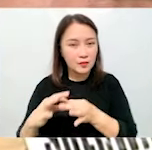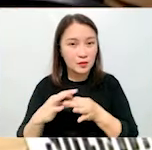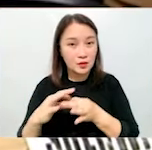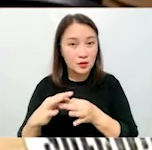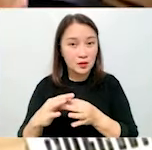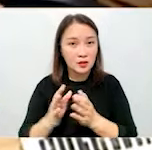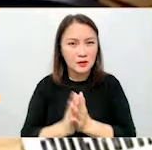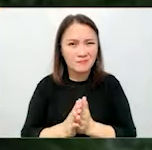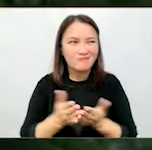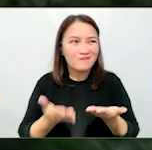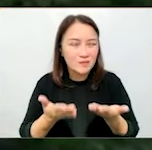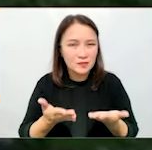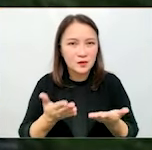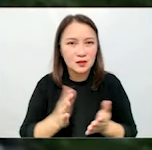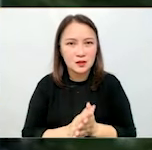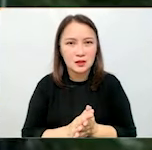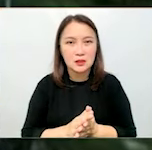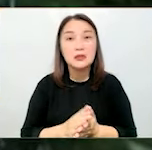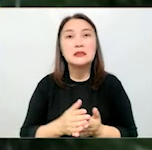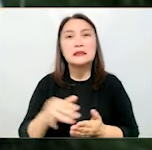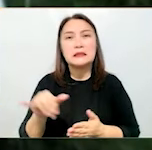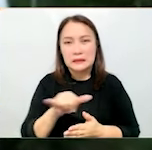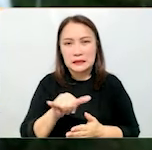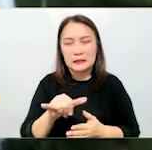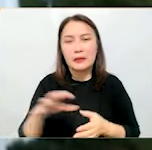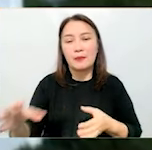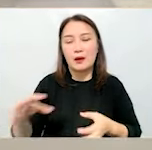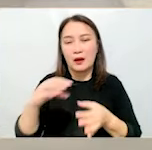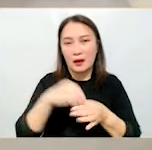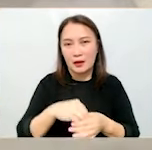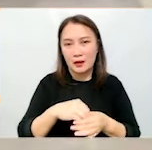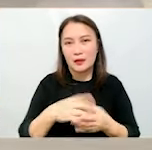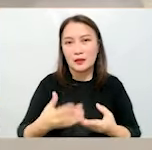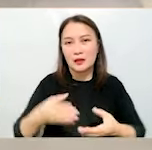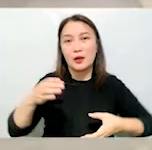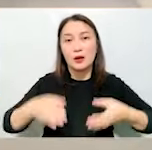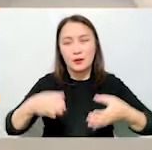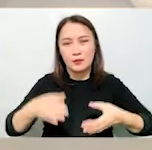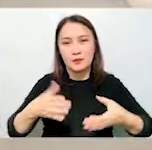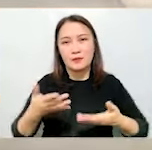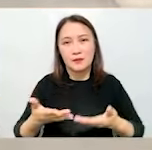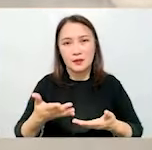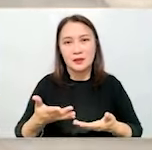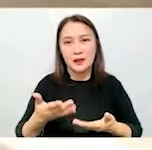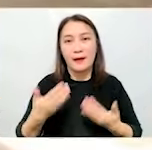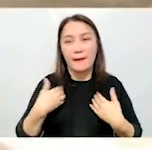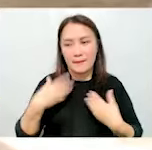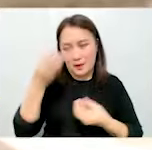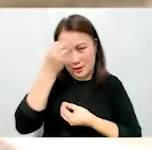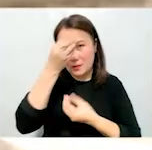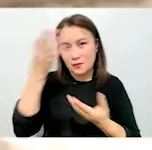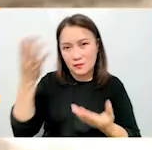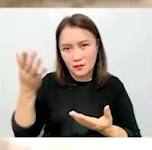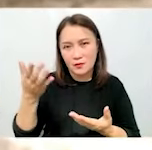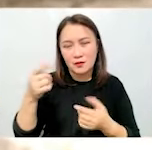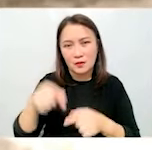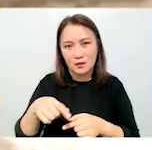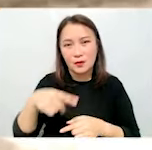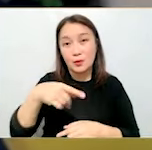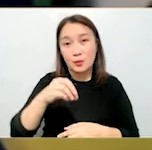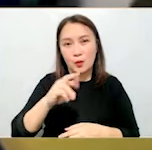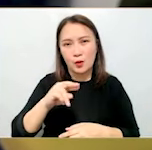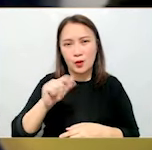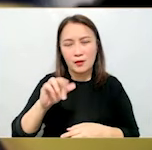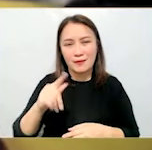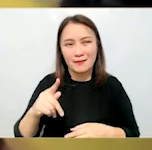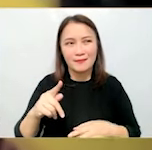sa mga korte. Posible raw kasing may nagtip na sa operator ng niraid na Pogo sa Porac, Pampanga tungkol sa final na search warrant